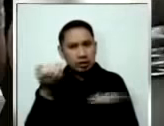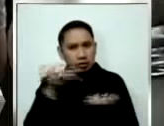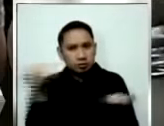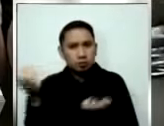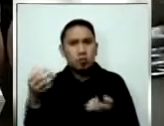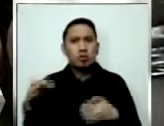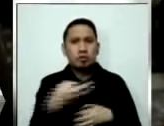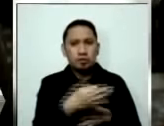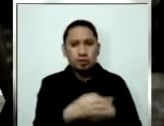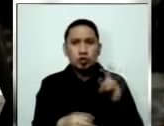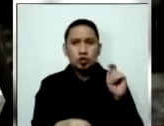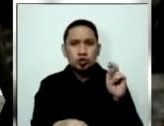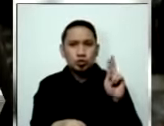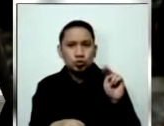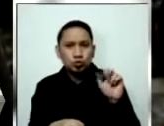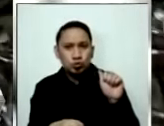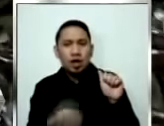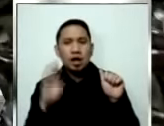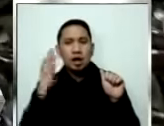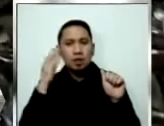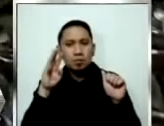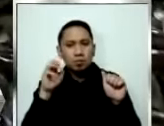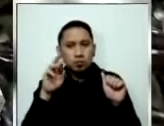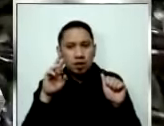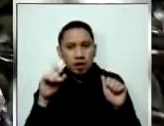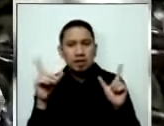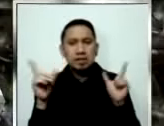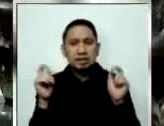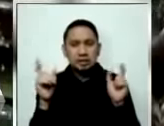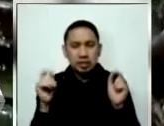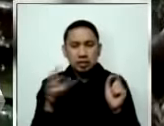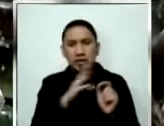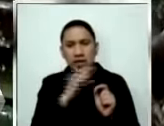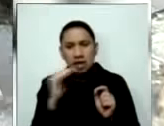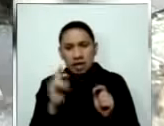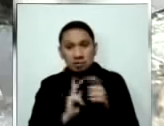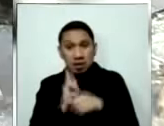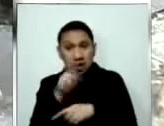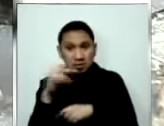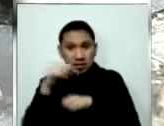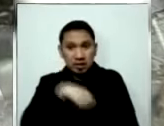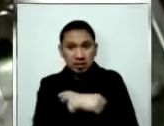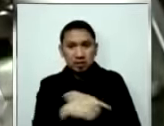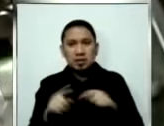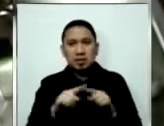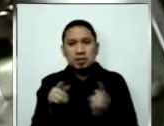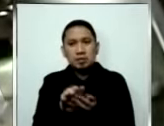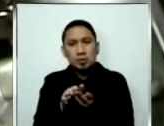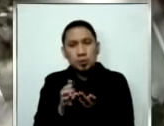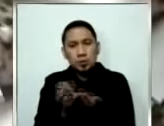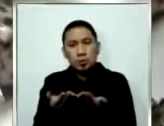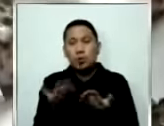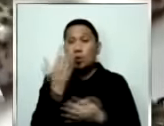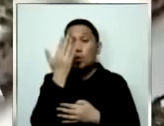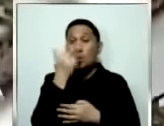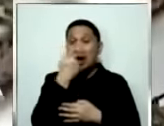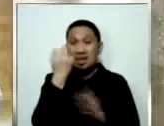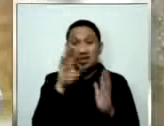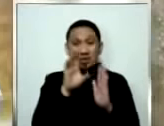talakitok at blue marlin hanggang sa mga alimango, seaweed at iba't ibang shellfish. Bagsak presyo dahil sa umaapaw na